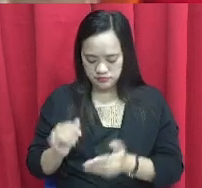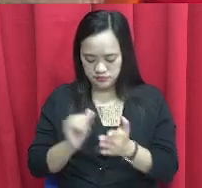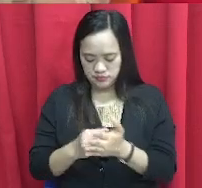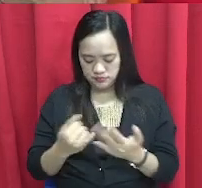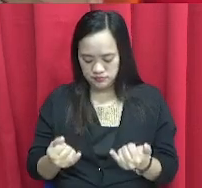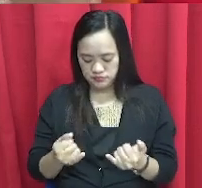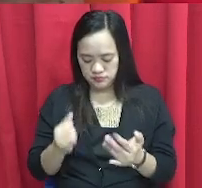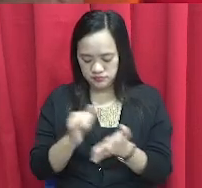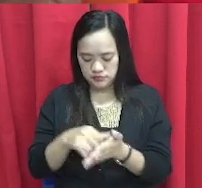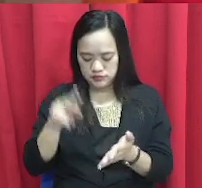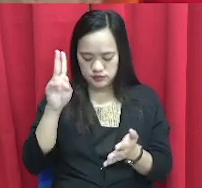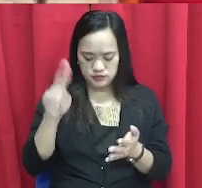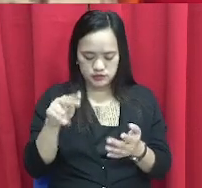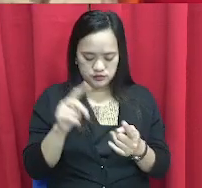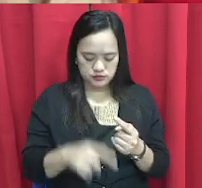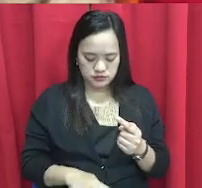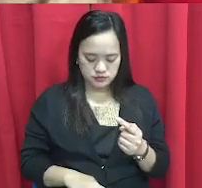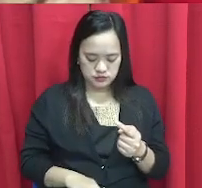mong